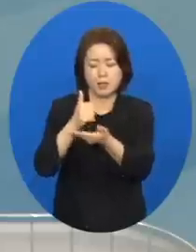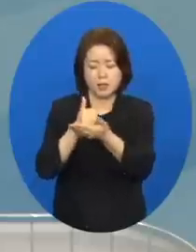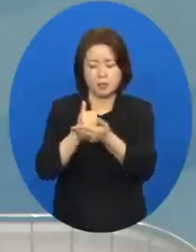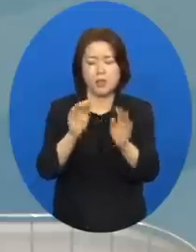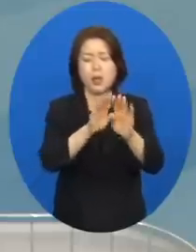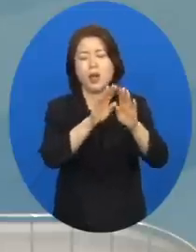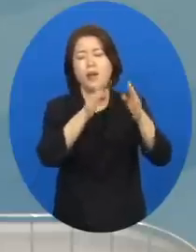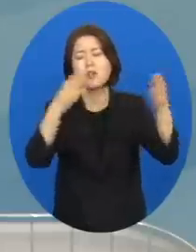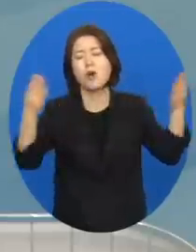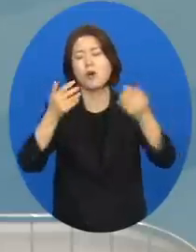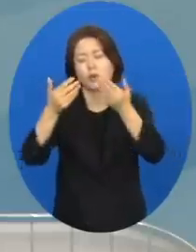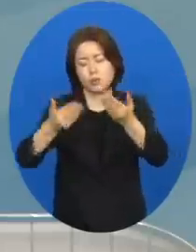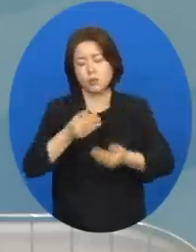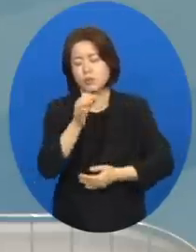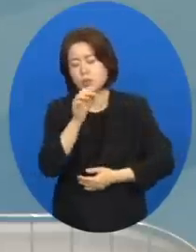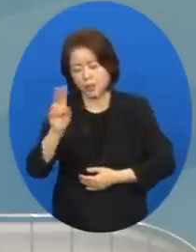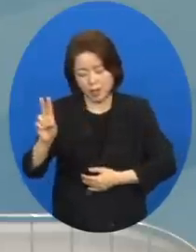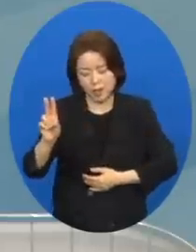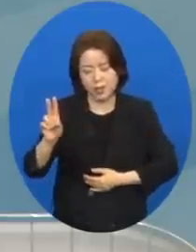문을 여셔야